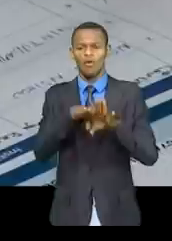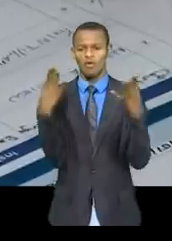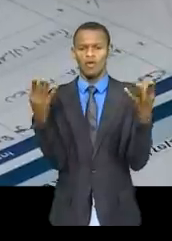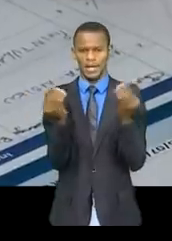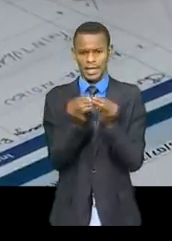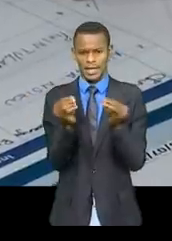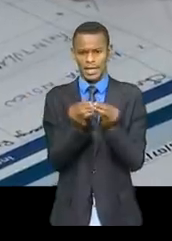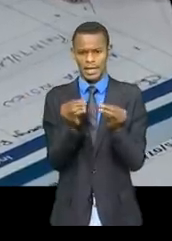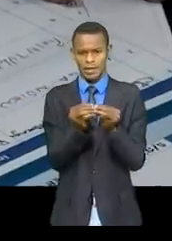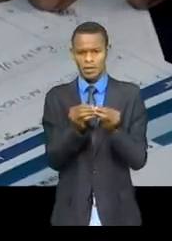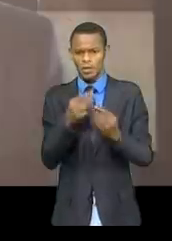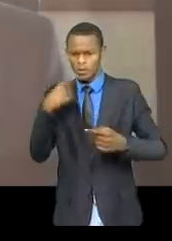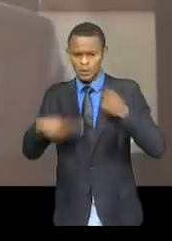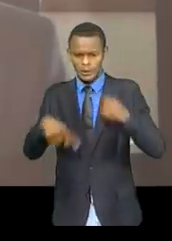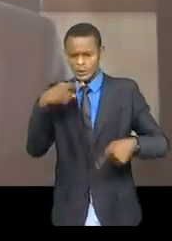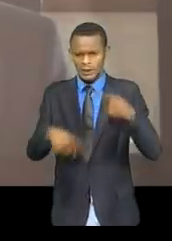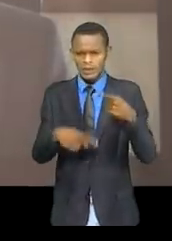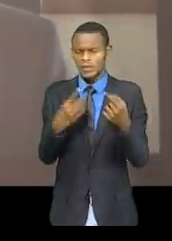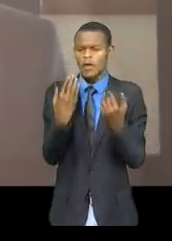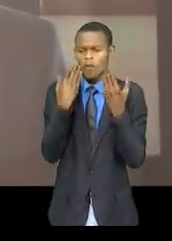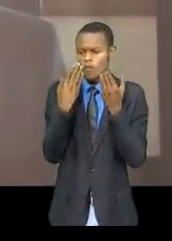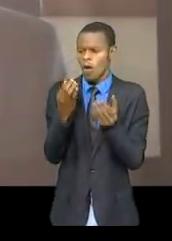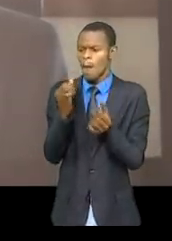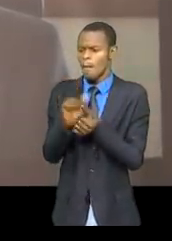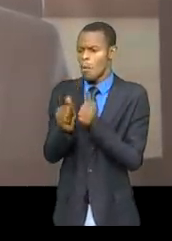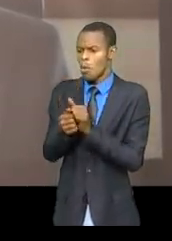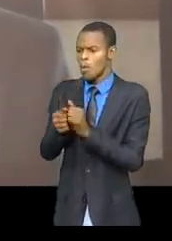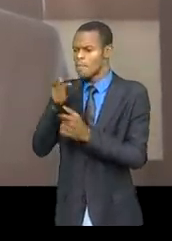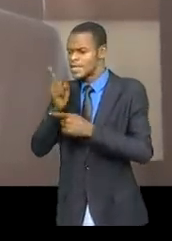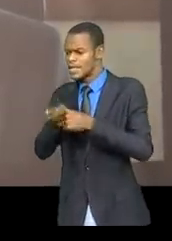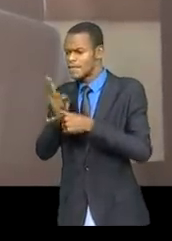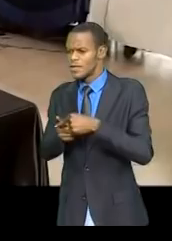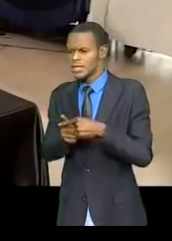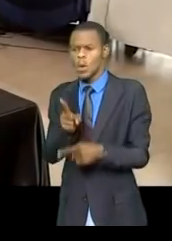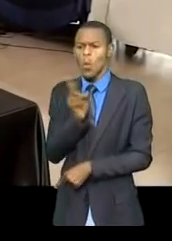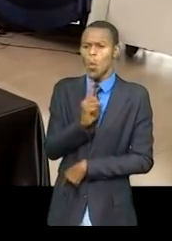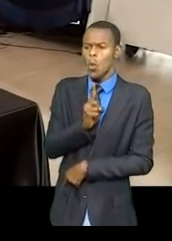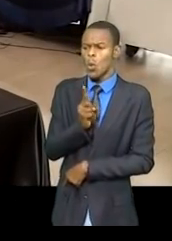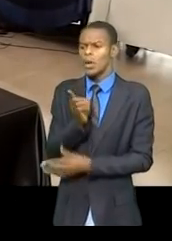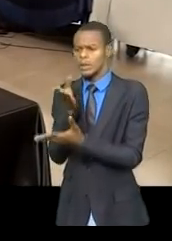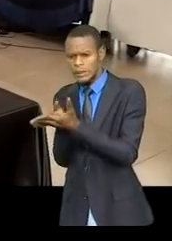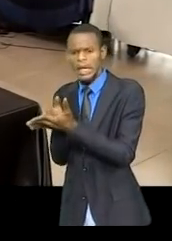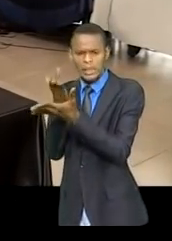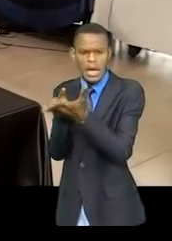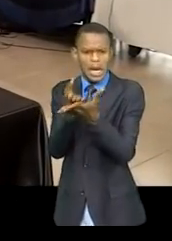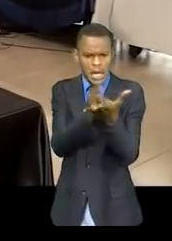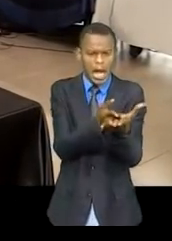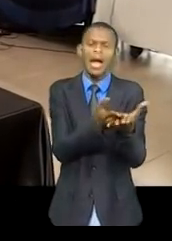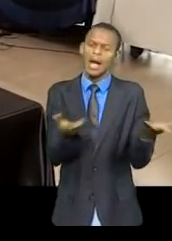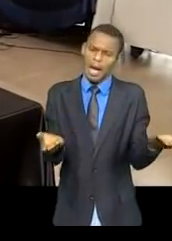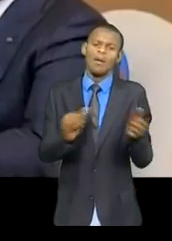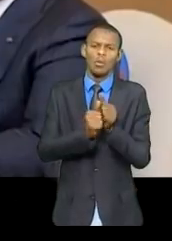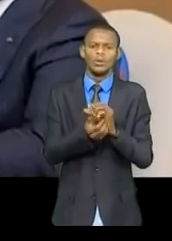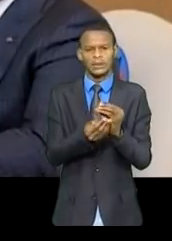du diagnostic du secteur de l'énergie. Selon Olivier Mouenzemkaleng, l'énergie est l'axe prioritaire de la vision du